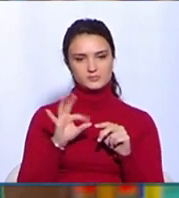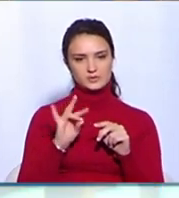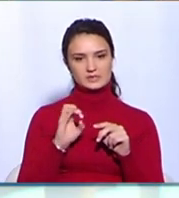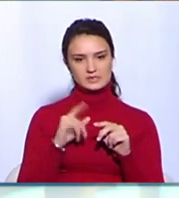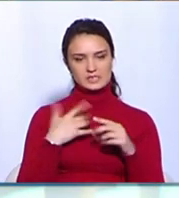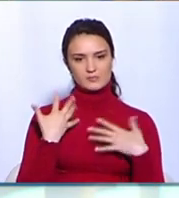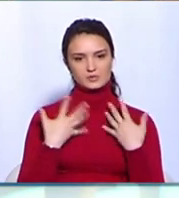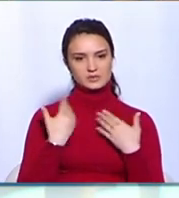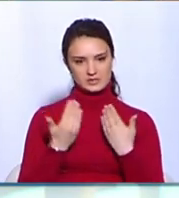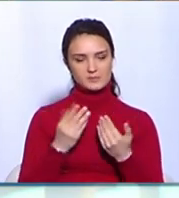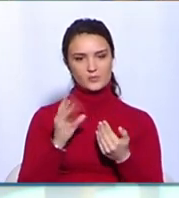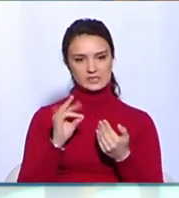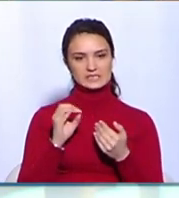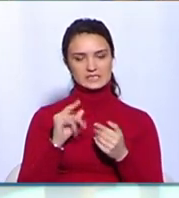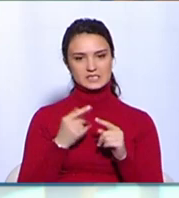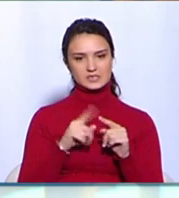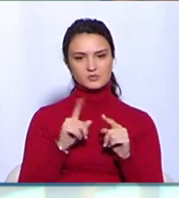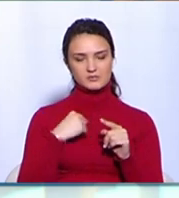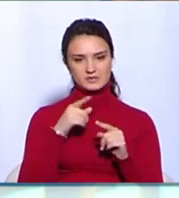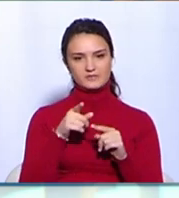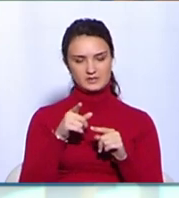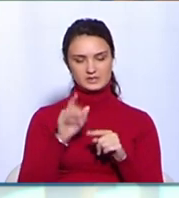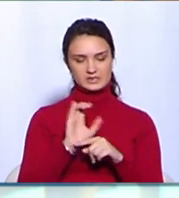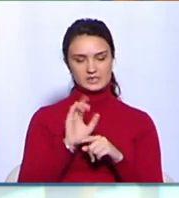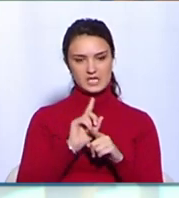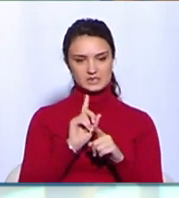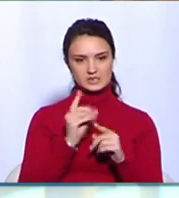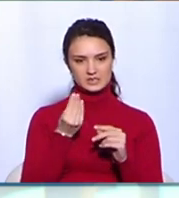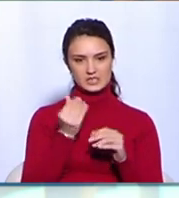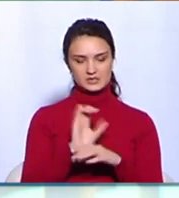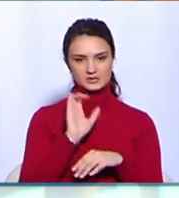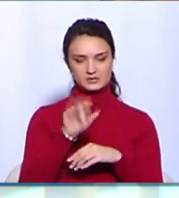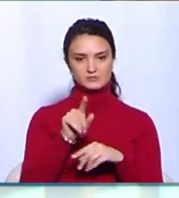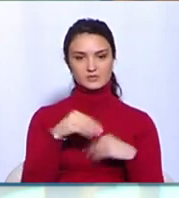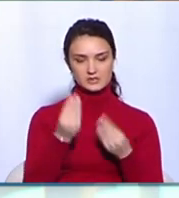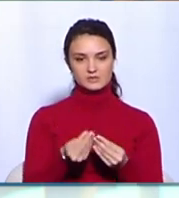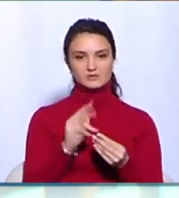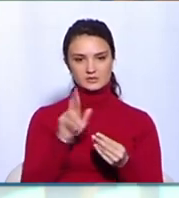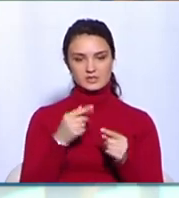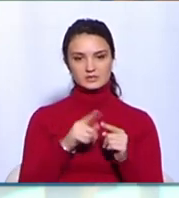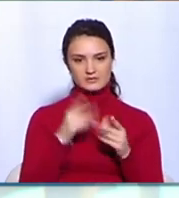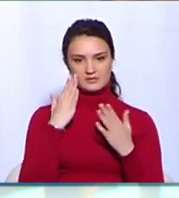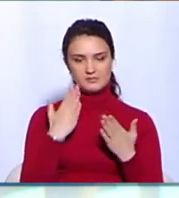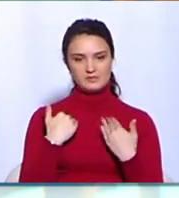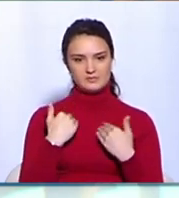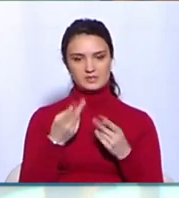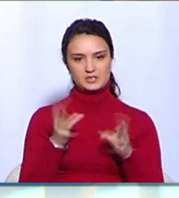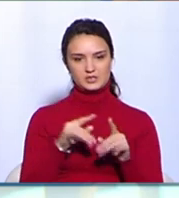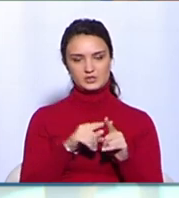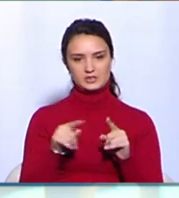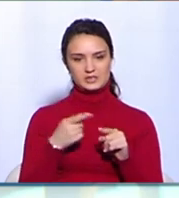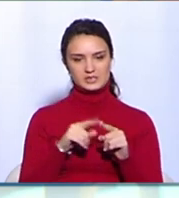ამას ემოციათა მონეტიზაცია, რომ მე თქვენ გიგზავნით რაღაც თანხას, გაძლევთ და ნუ დამანებეთ თავი დანარჩენ.